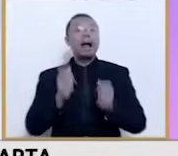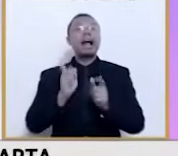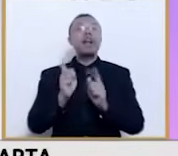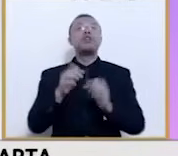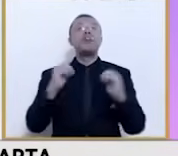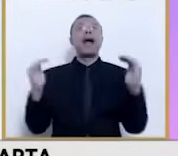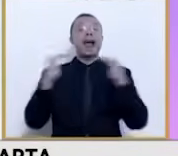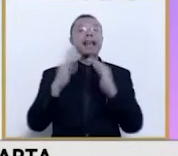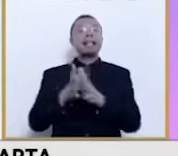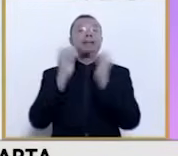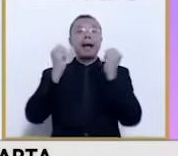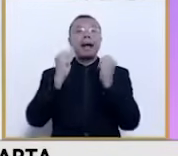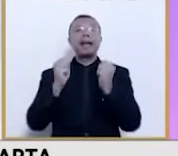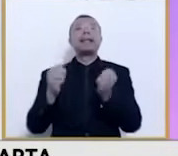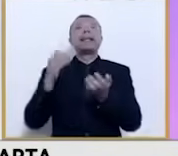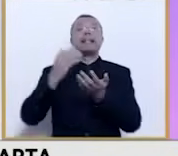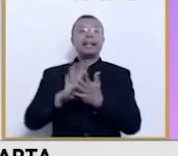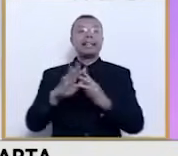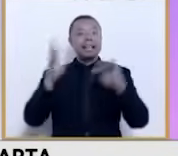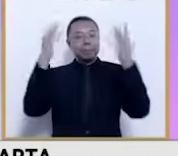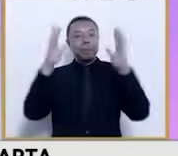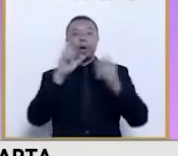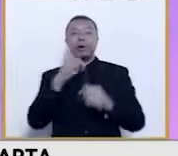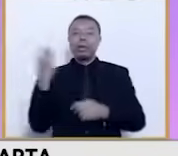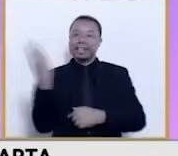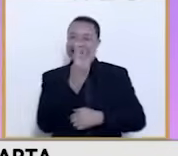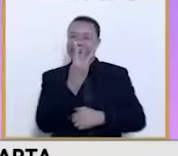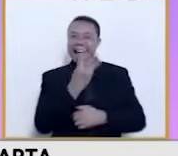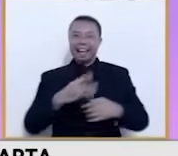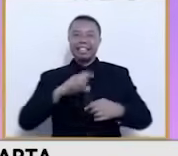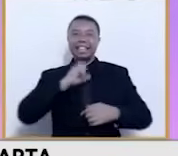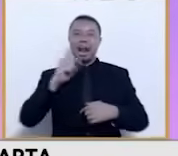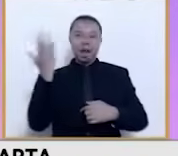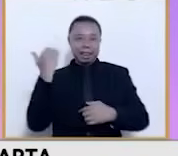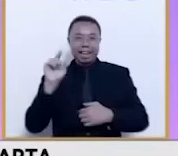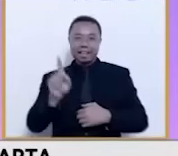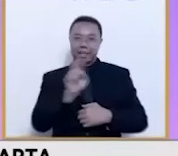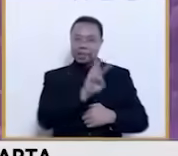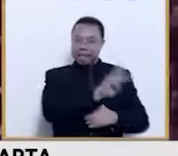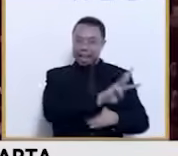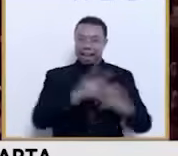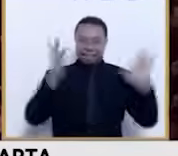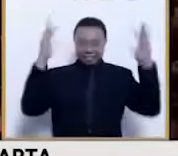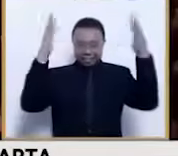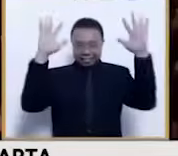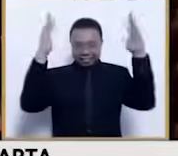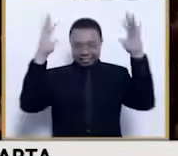ya, semangatnya biar adil, kita tepukin bersama untuk ketiga paslon.